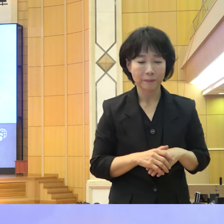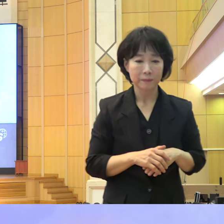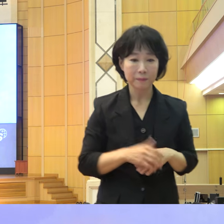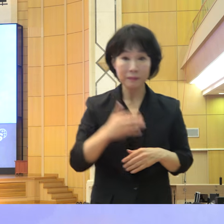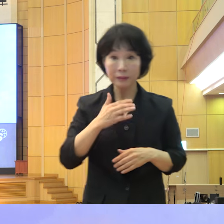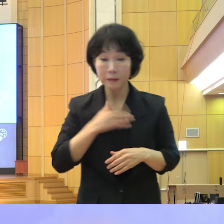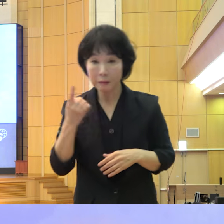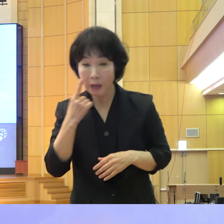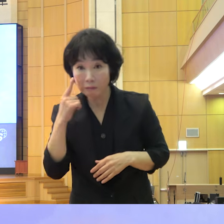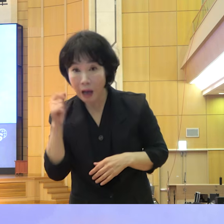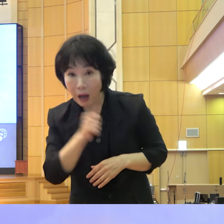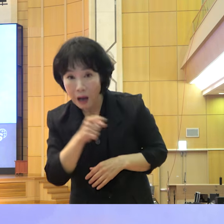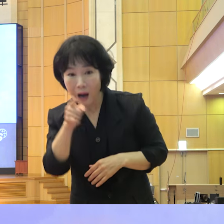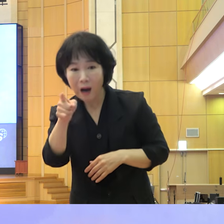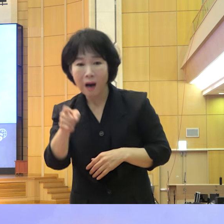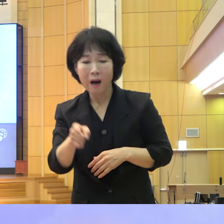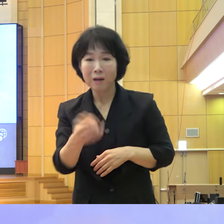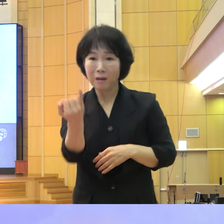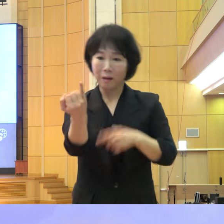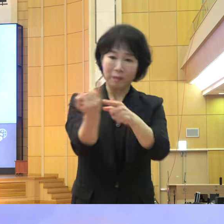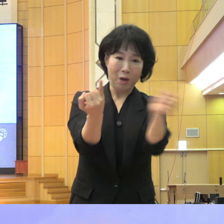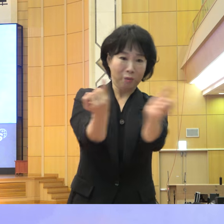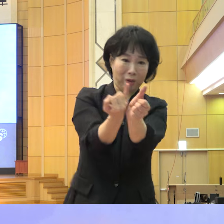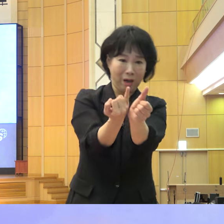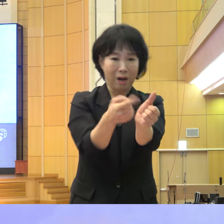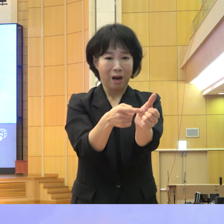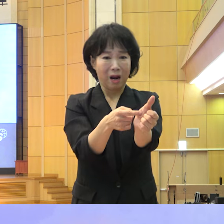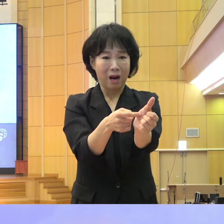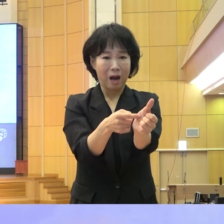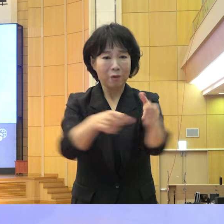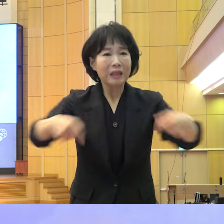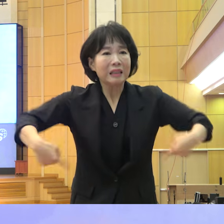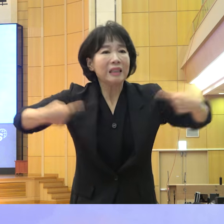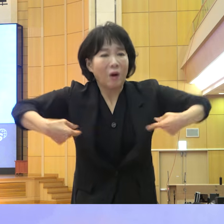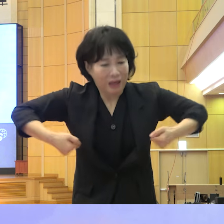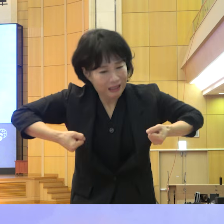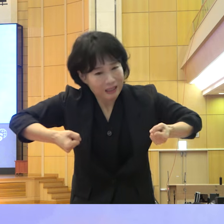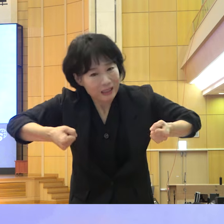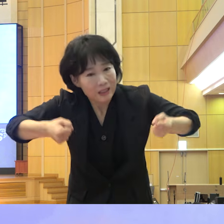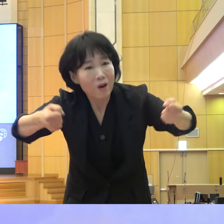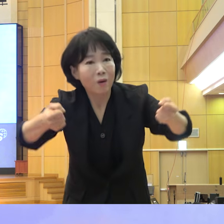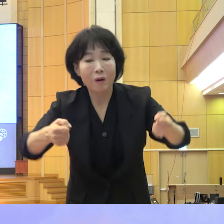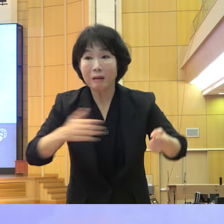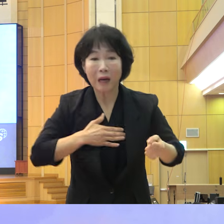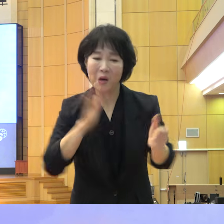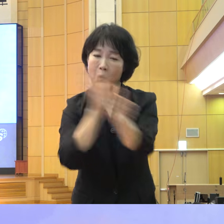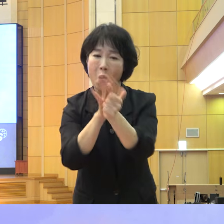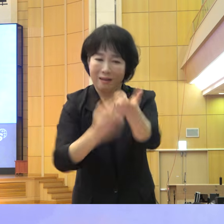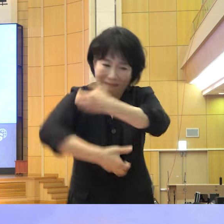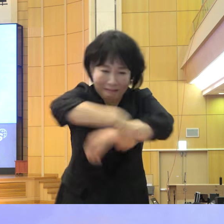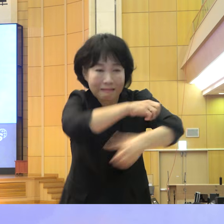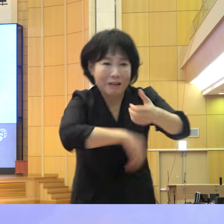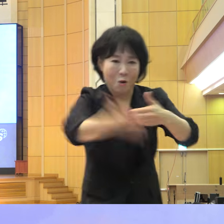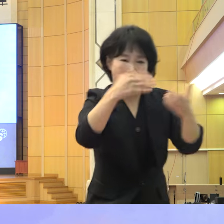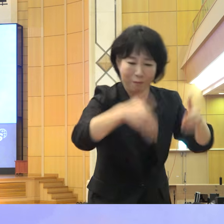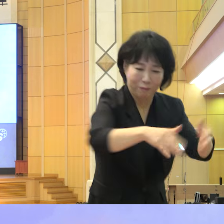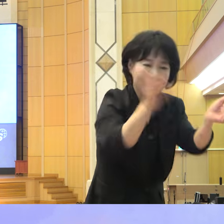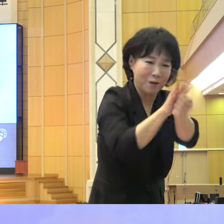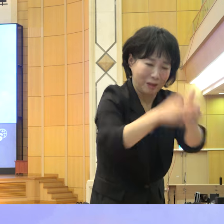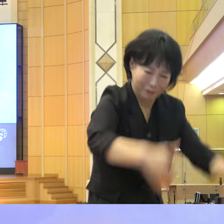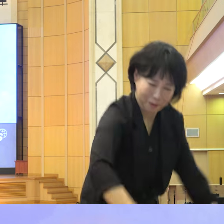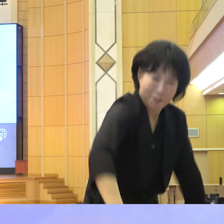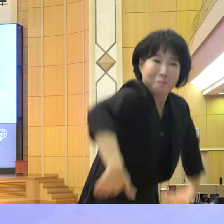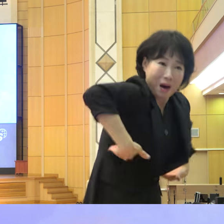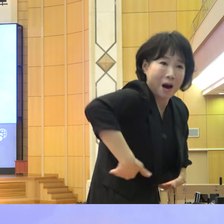병든 자 부인하고 서너시서 막 그냥 내가 그를 업고 막 다리 붙잡고 그냥 손